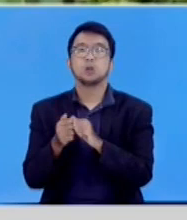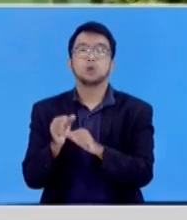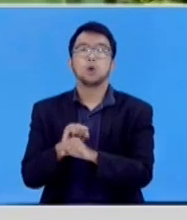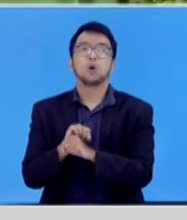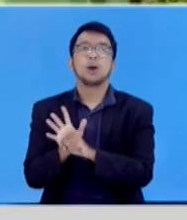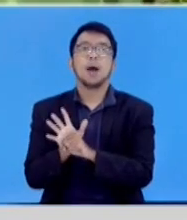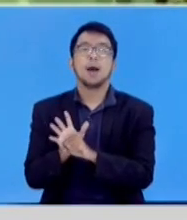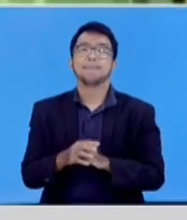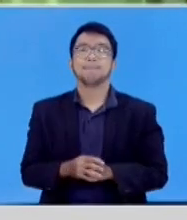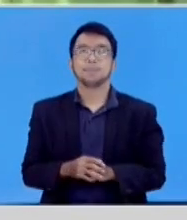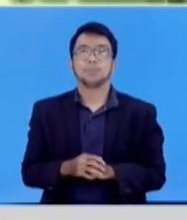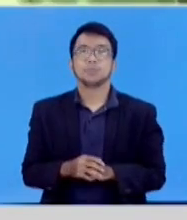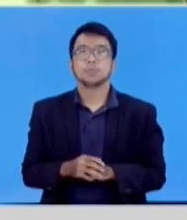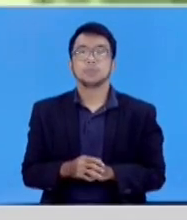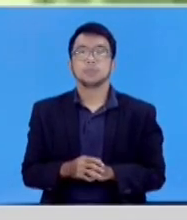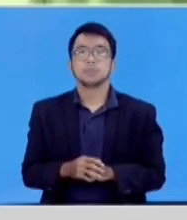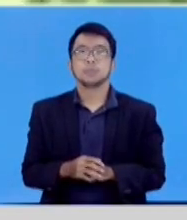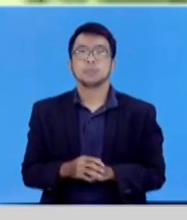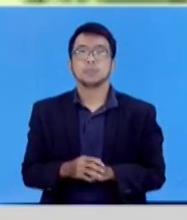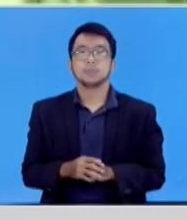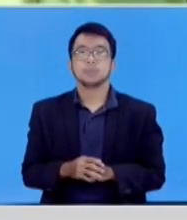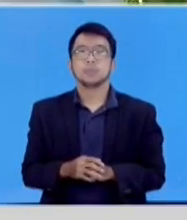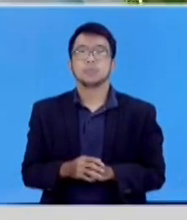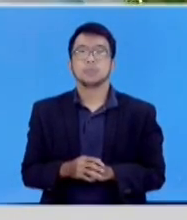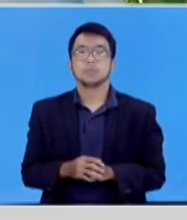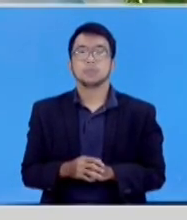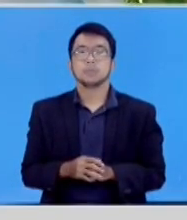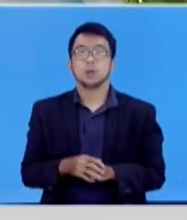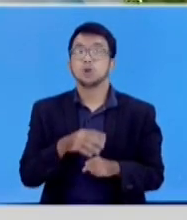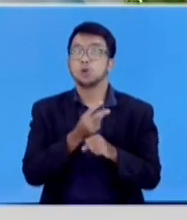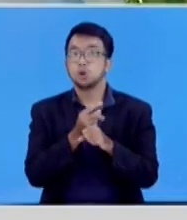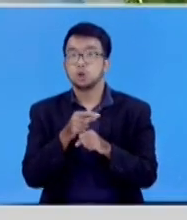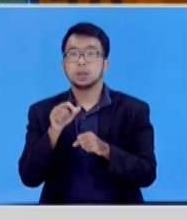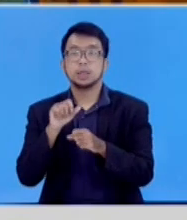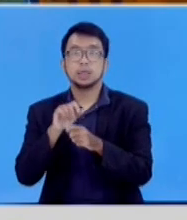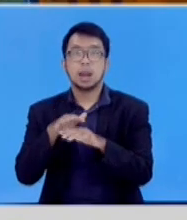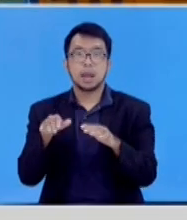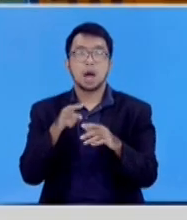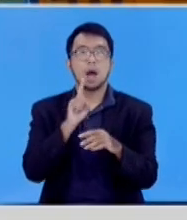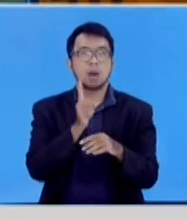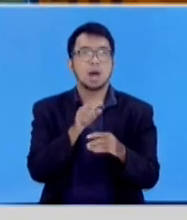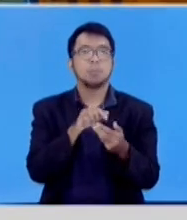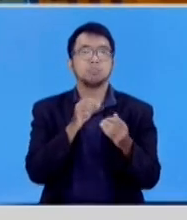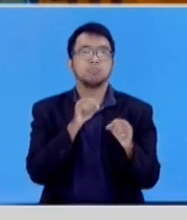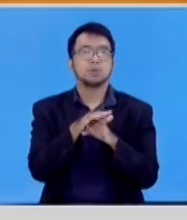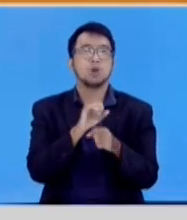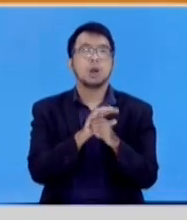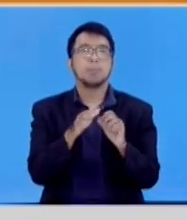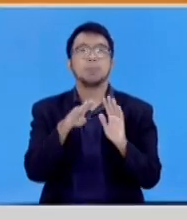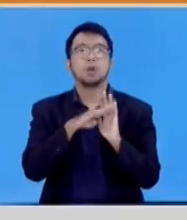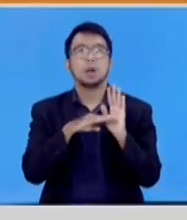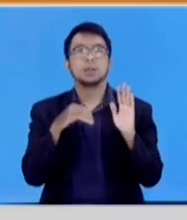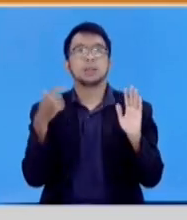kota tersebut. Yang terakhir ada siswa juga ada di sini. Nah, sesuai dengan Pergub 03/2021 dan